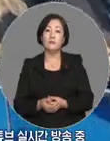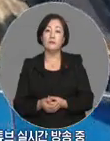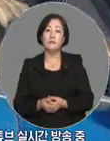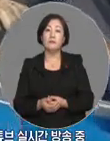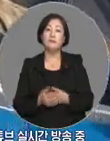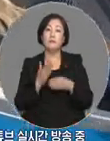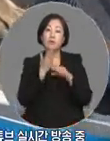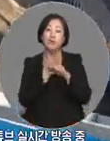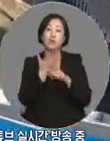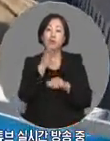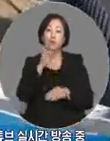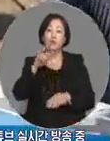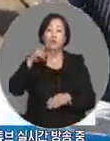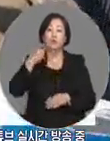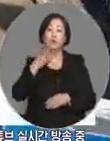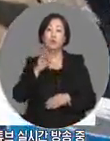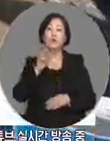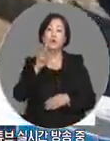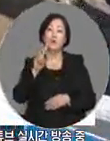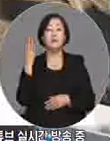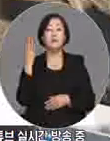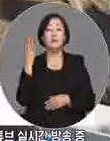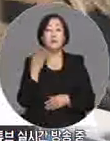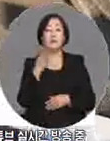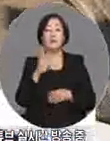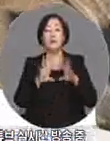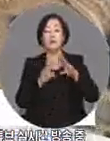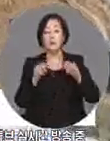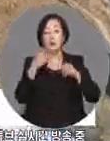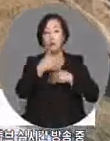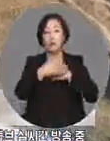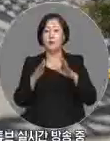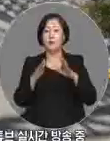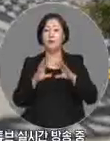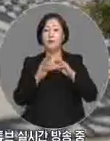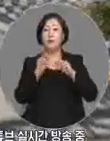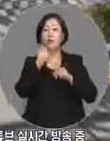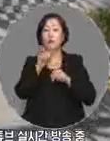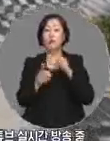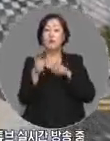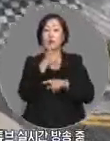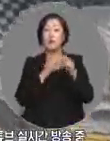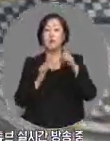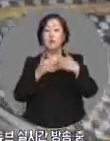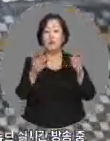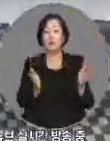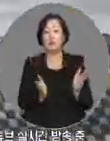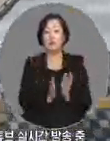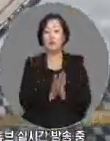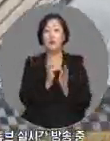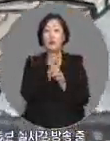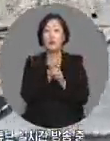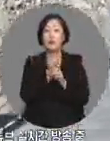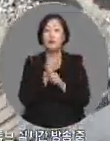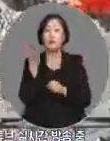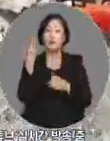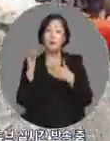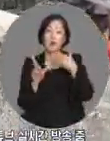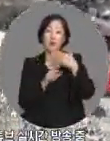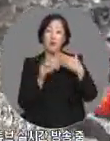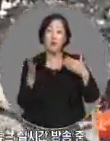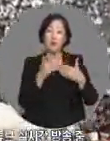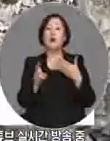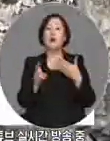중구 우정동 일대 24,000여 제곱미터의 신세계 부지에 높은 펜스가 둘러졌습니다 지난해 9월부터 임시